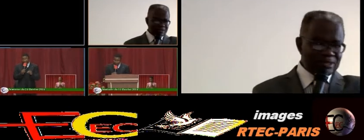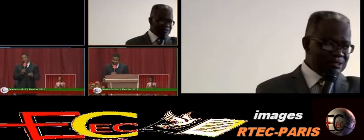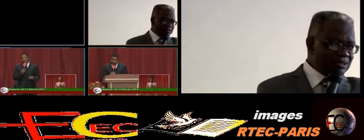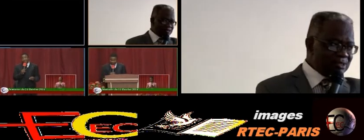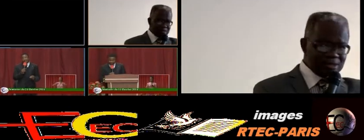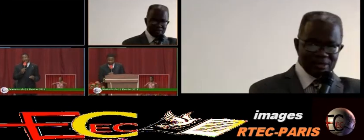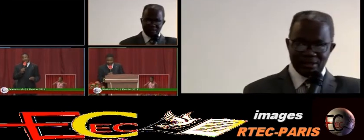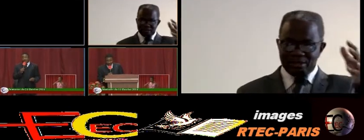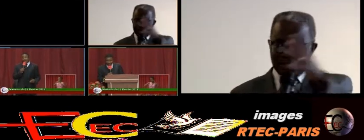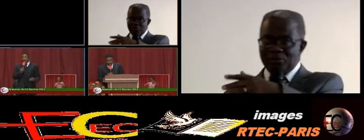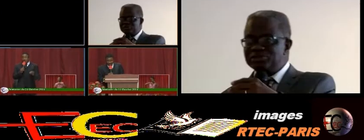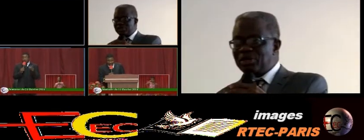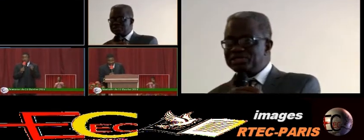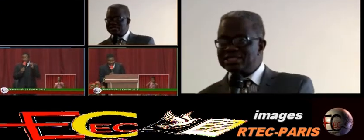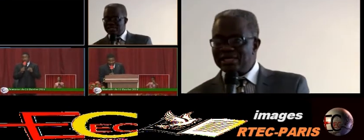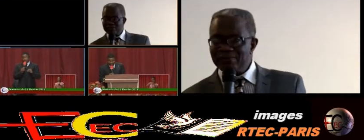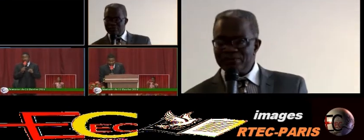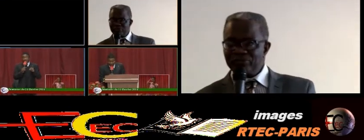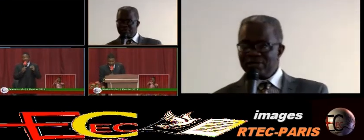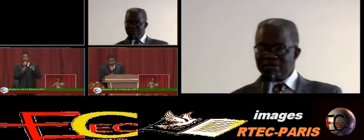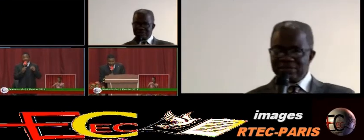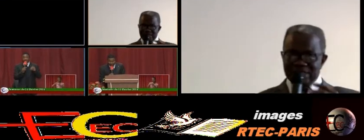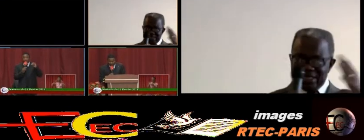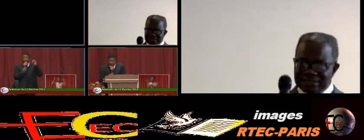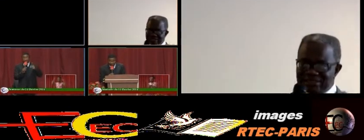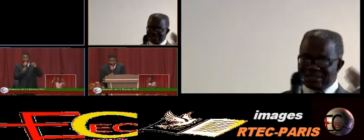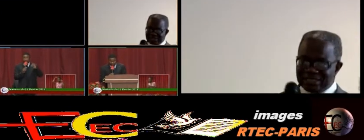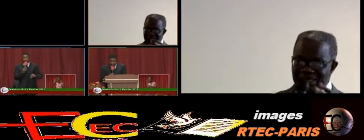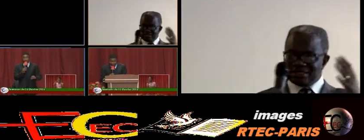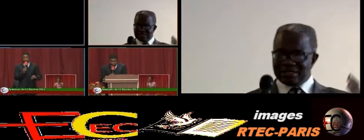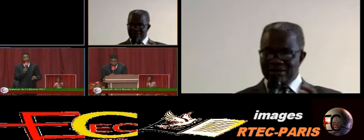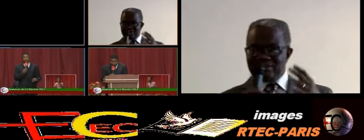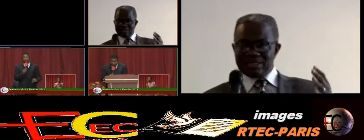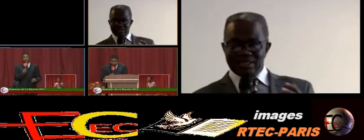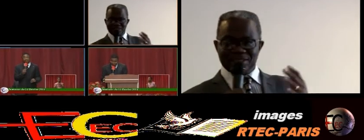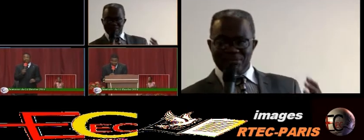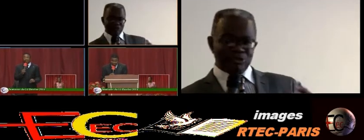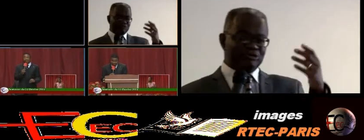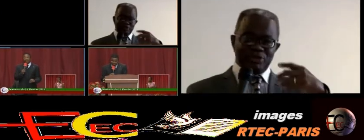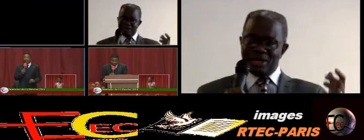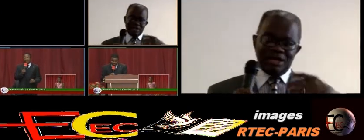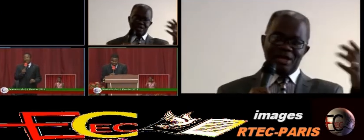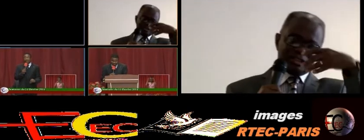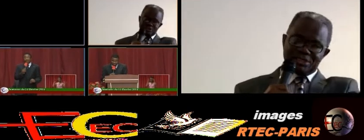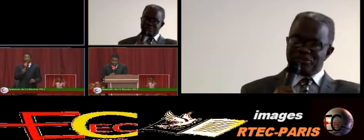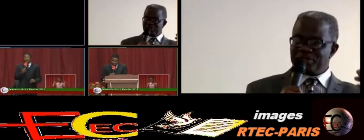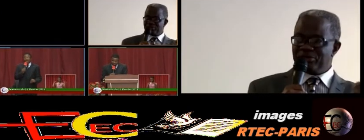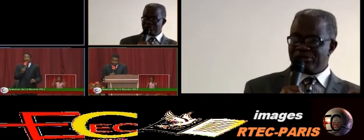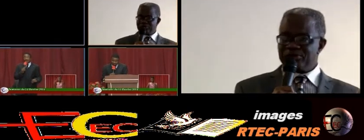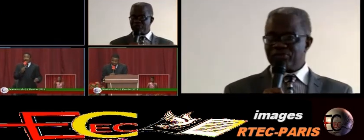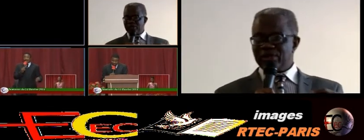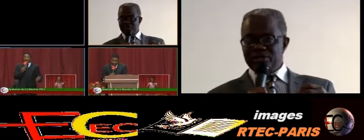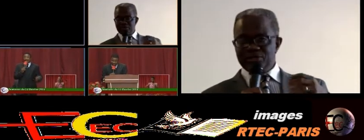Philadelphie et Laodicée. Ces églises, c'est cette église-là de l'Ancien Testament, c'est une ville-là.